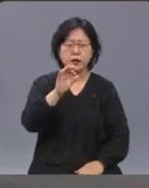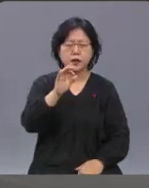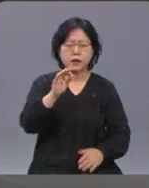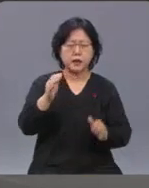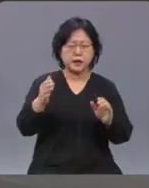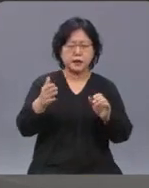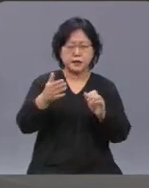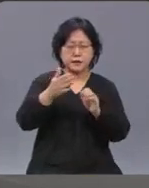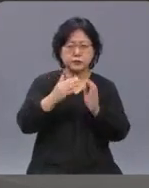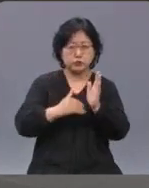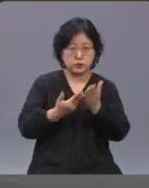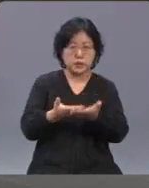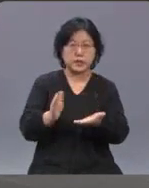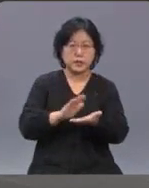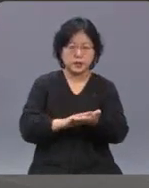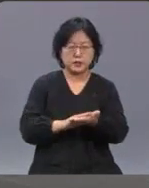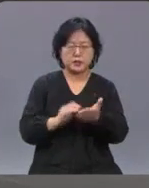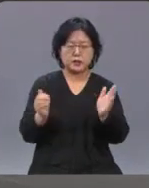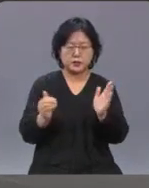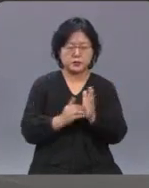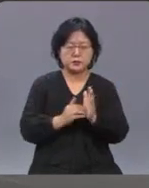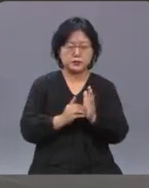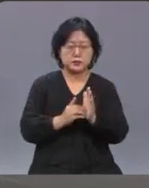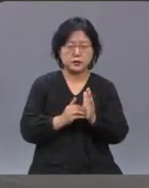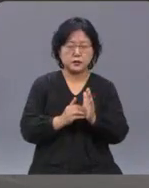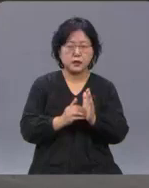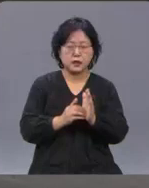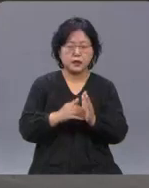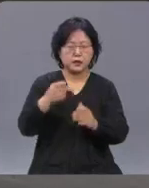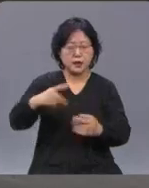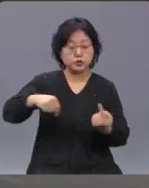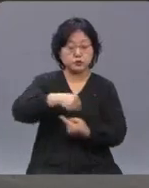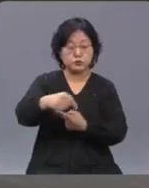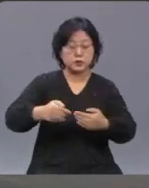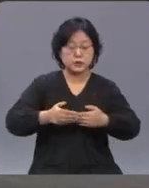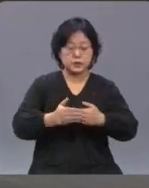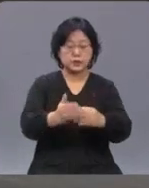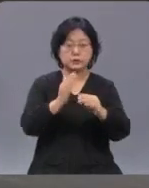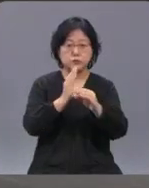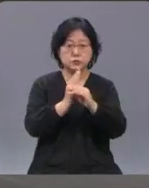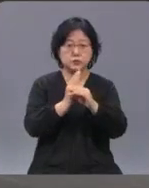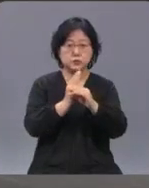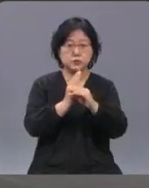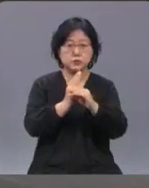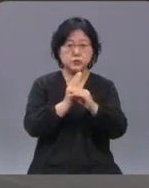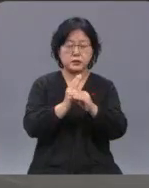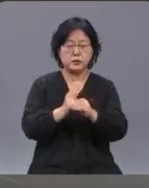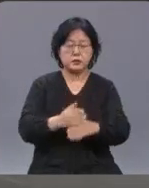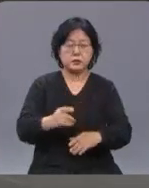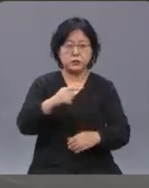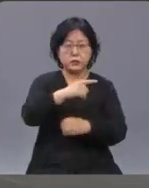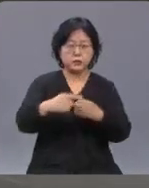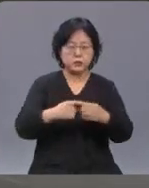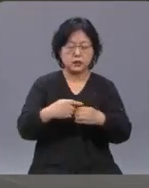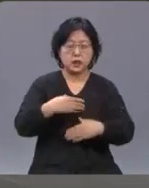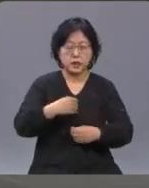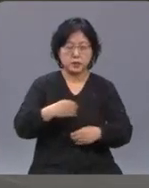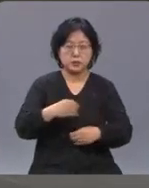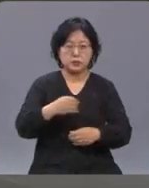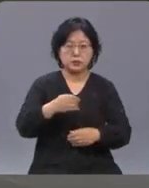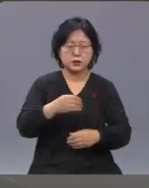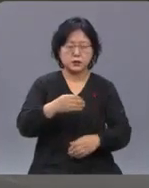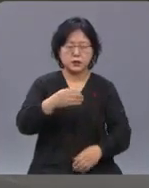등 체음재를 사용해 최근 보수를 완료하고 재가동 절차를 밟은 건데요 원자력 안전규제